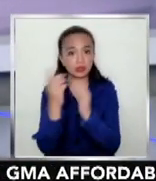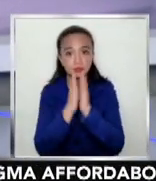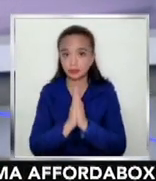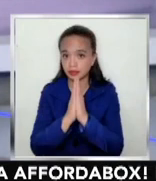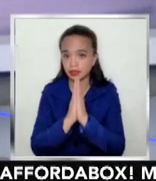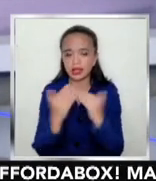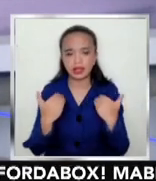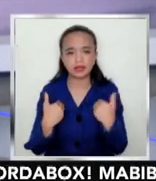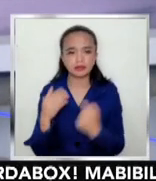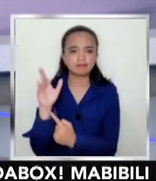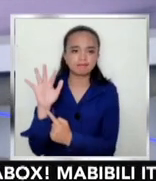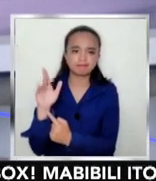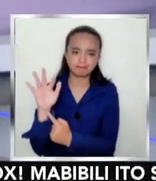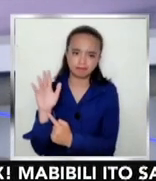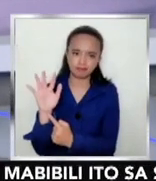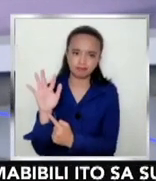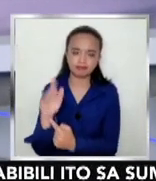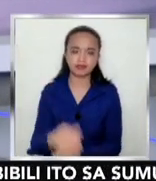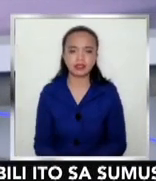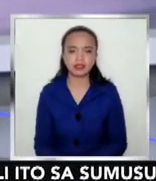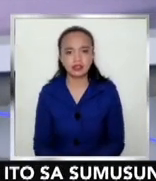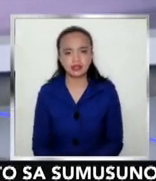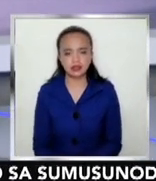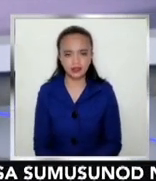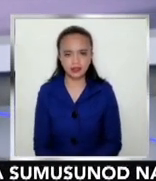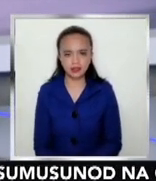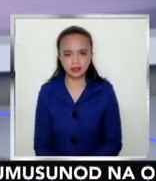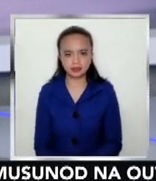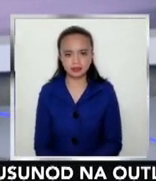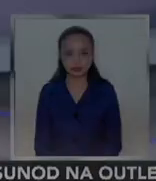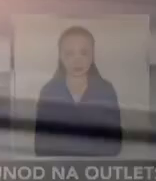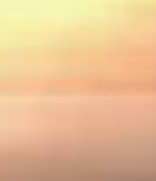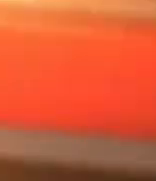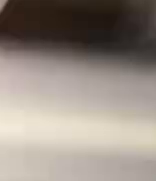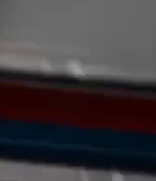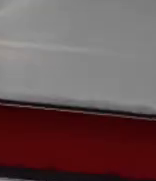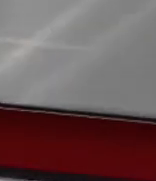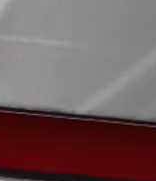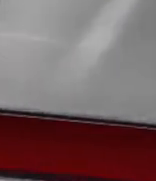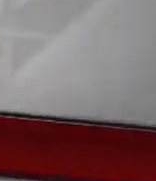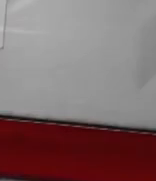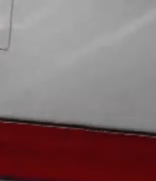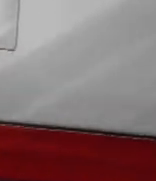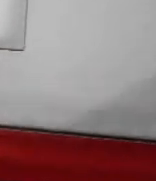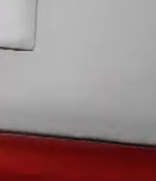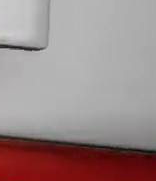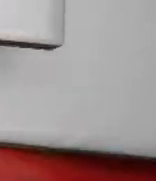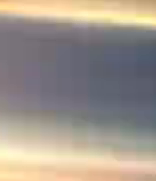lighting doon. At nakatutok live si Nico Sereno ng GMA Regional TV, Balitang Bisda.